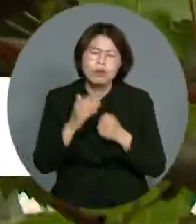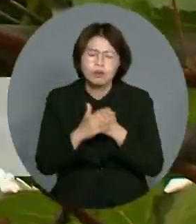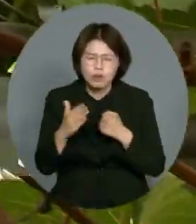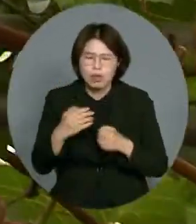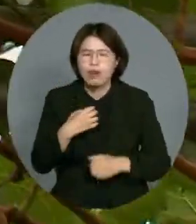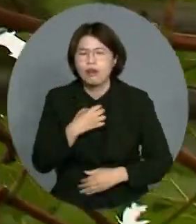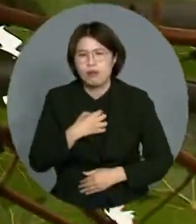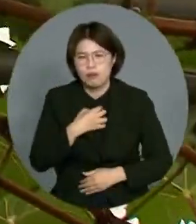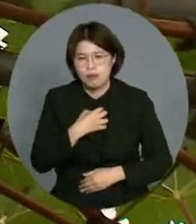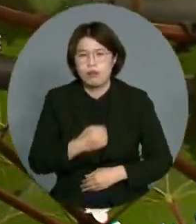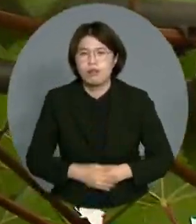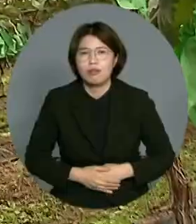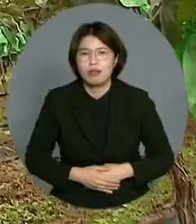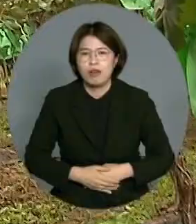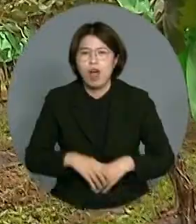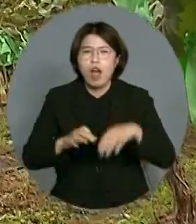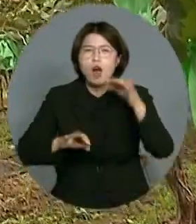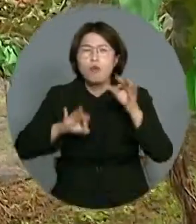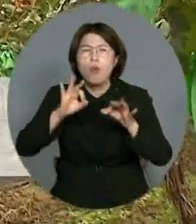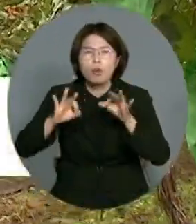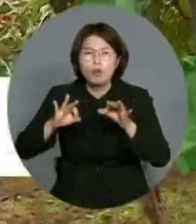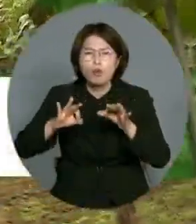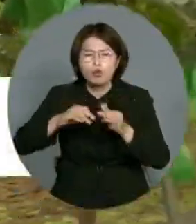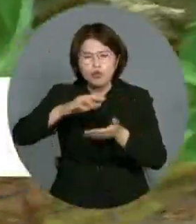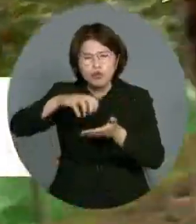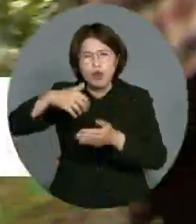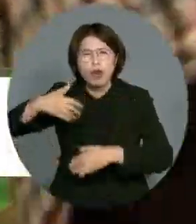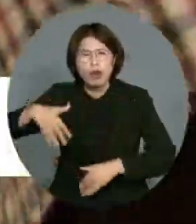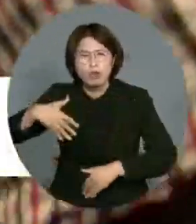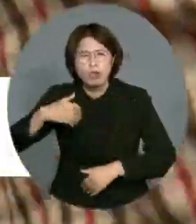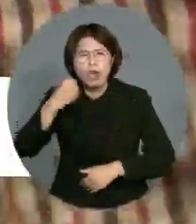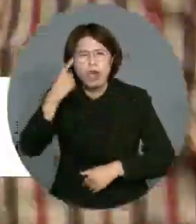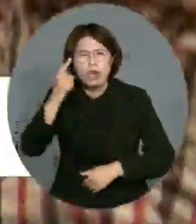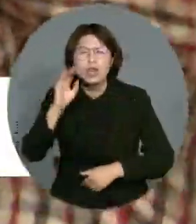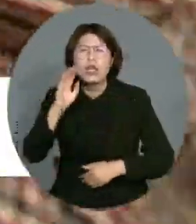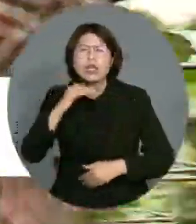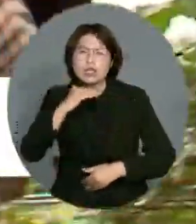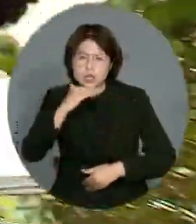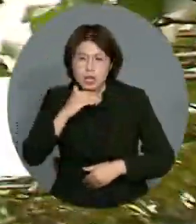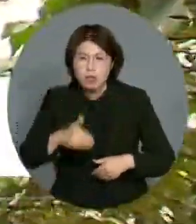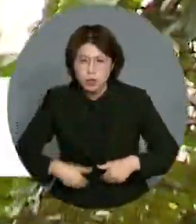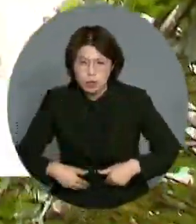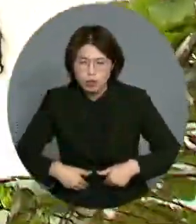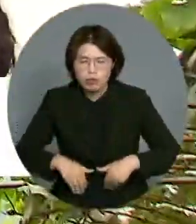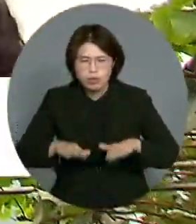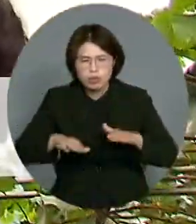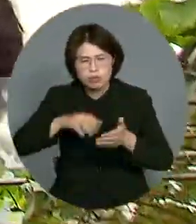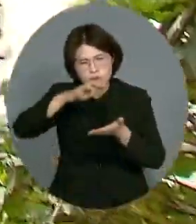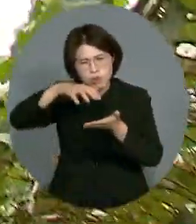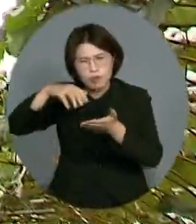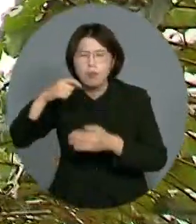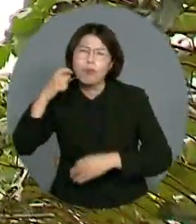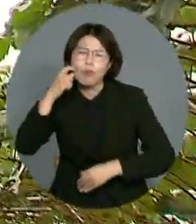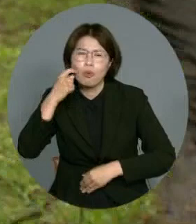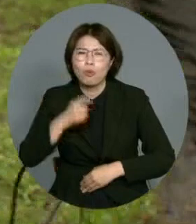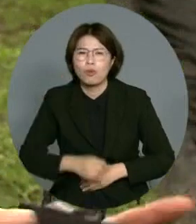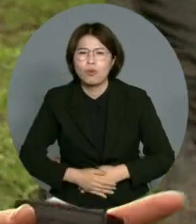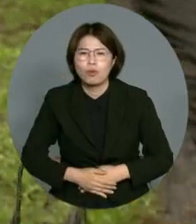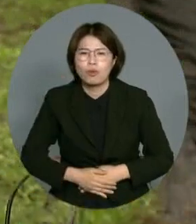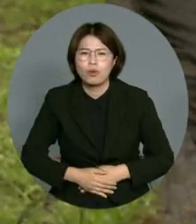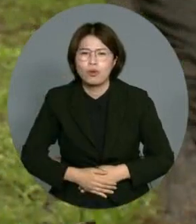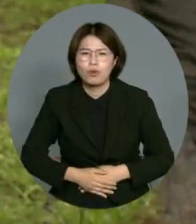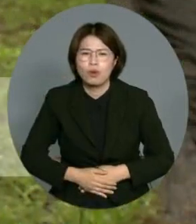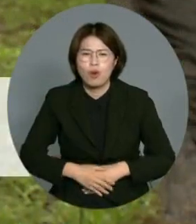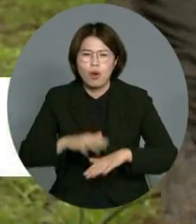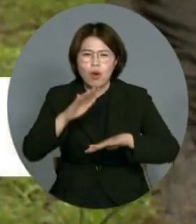아닙니다. 포도가 익으려면 한 달 정도는 기다려야 해 미리 따낼 수도 없습니다. 농사